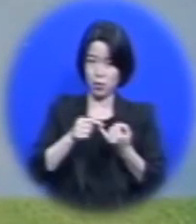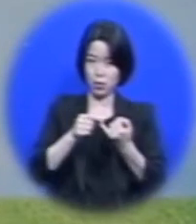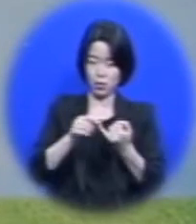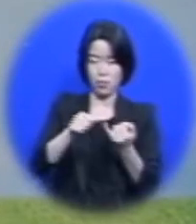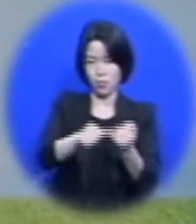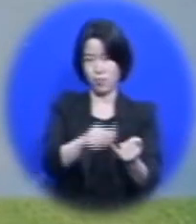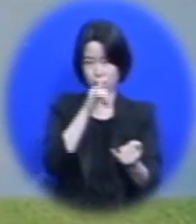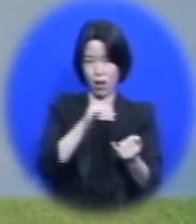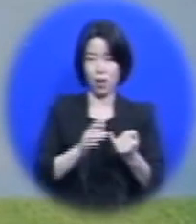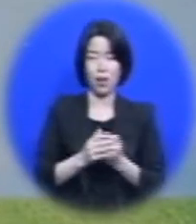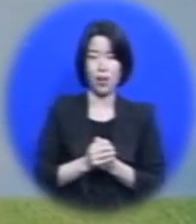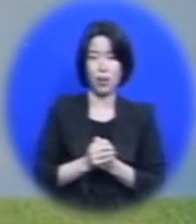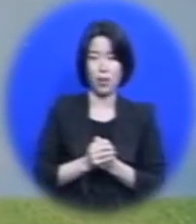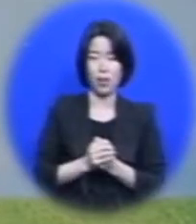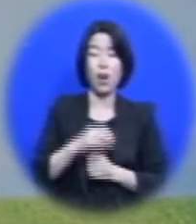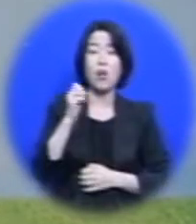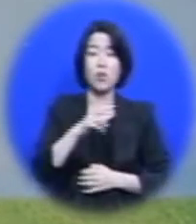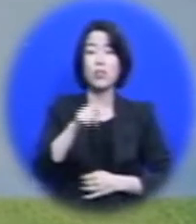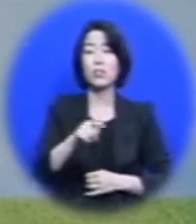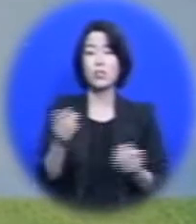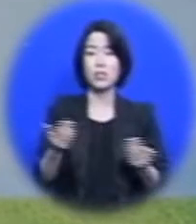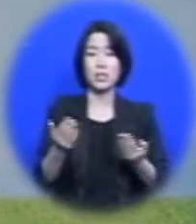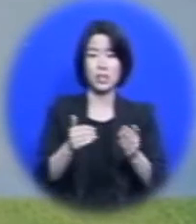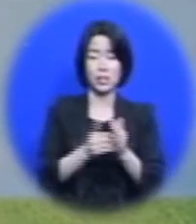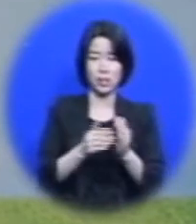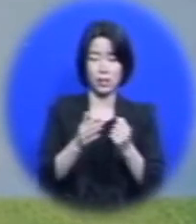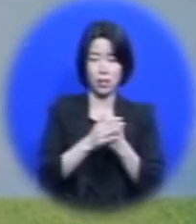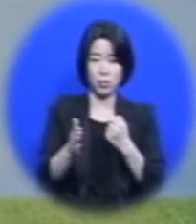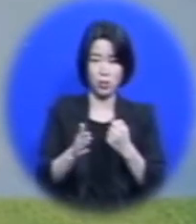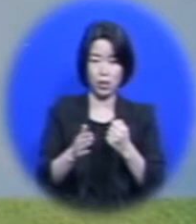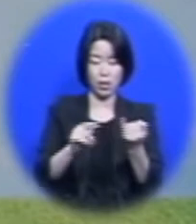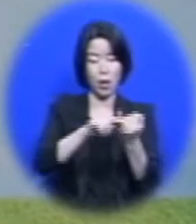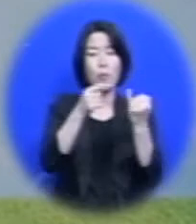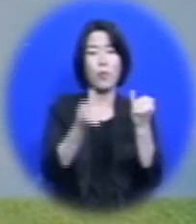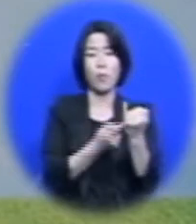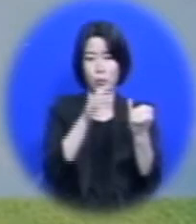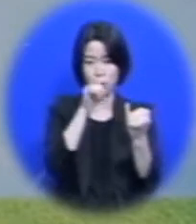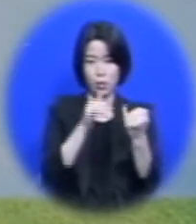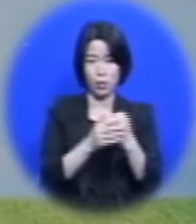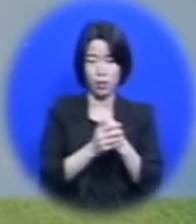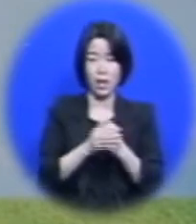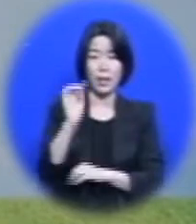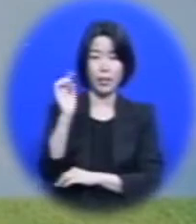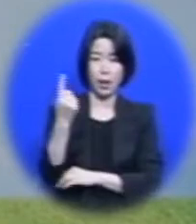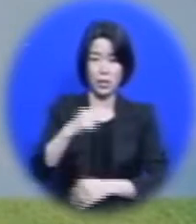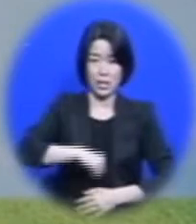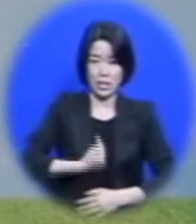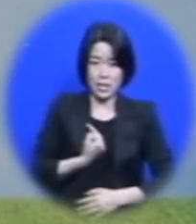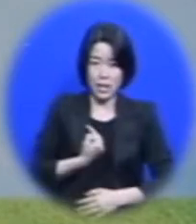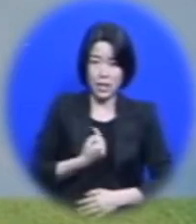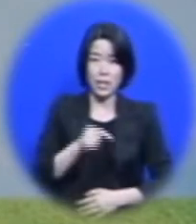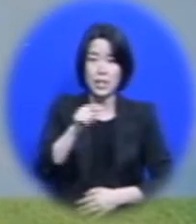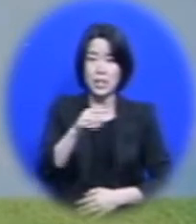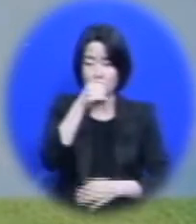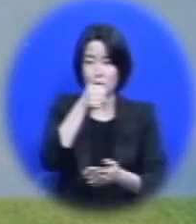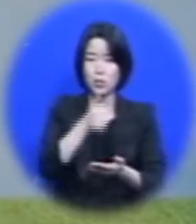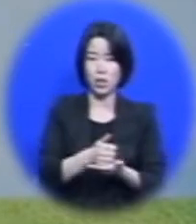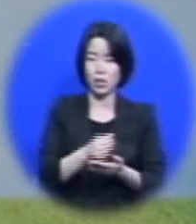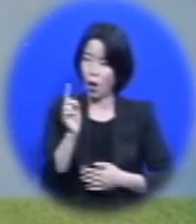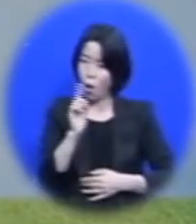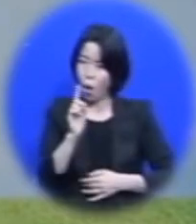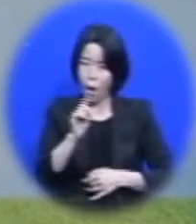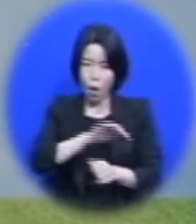합니다. 그리고 그로 인해서 임신이 되게 됩니다. 다윗이 자기가 지은 이 죄를